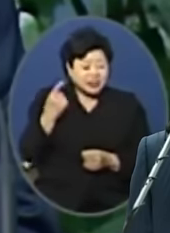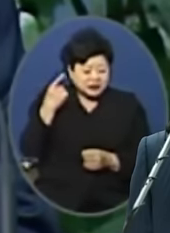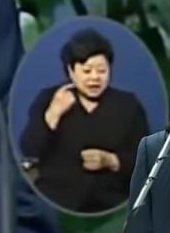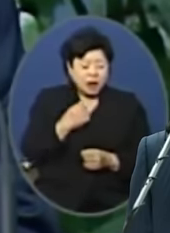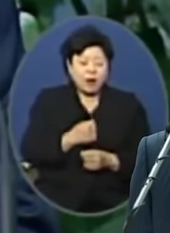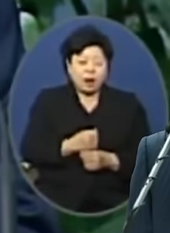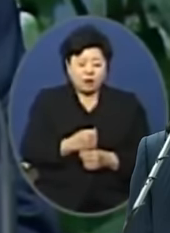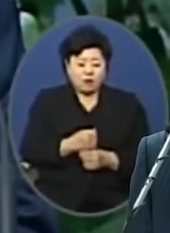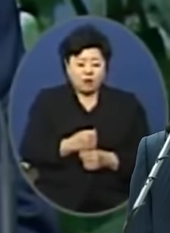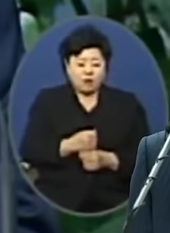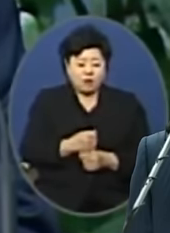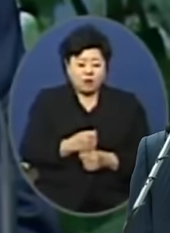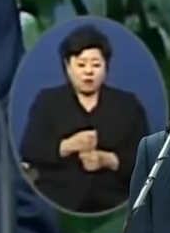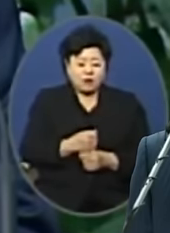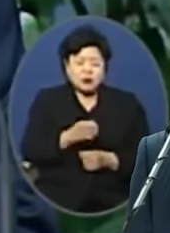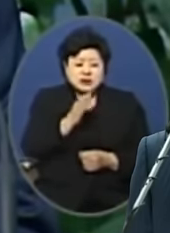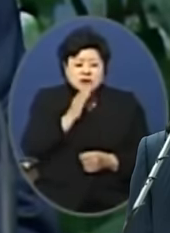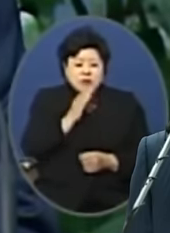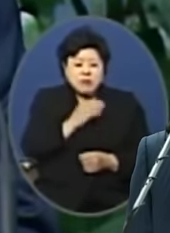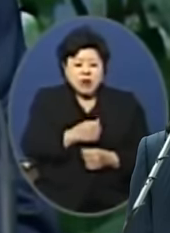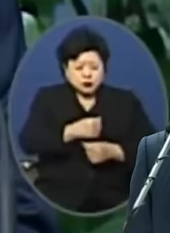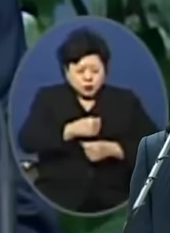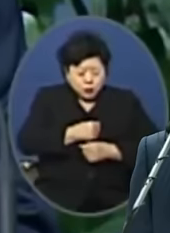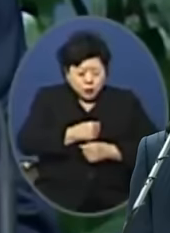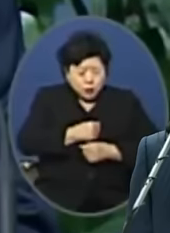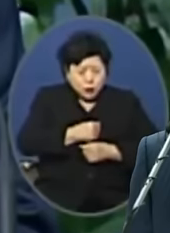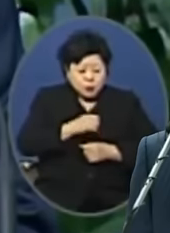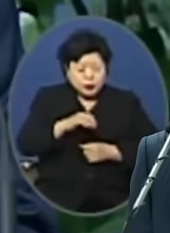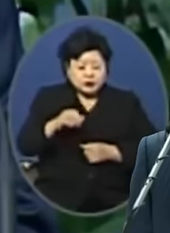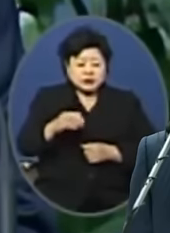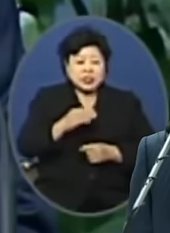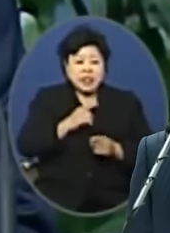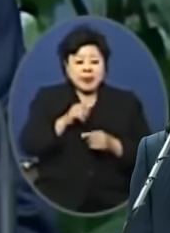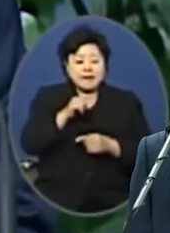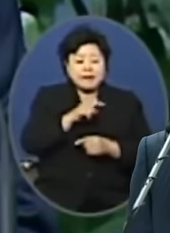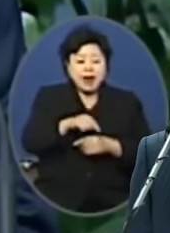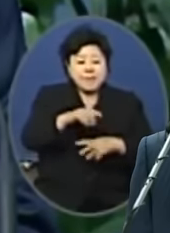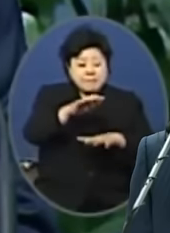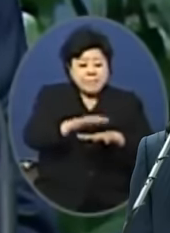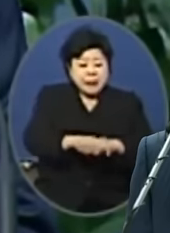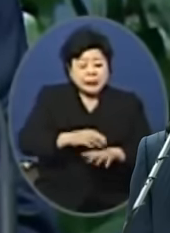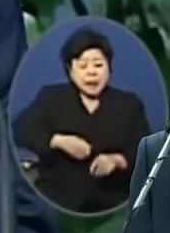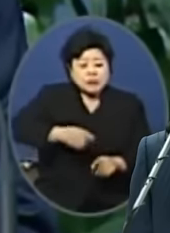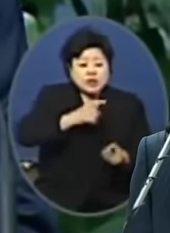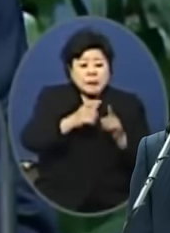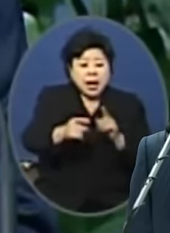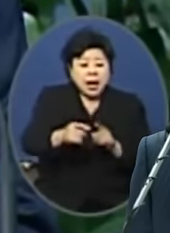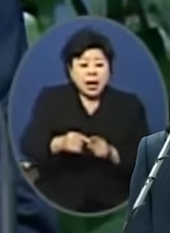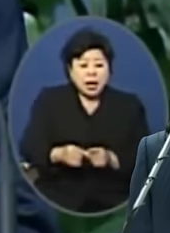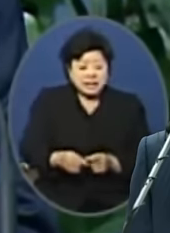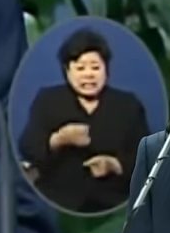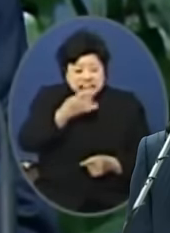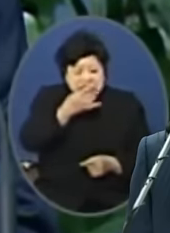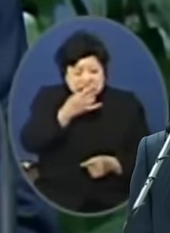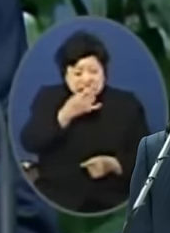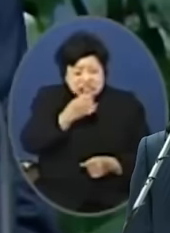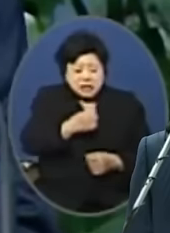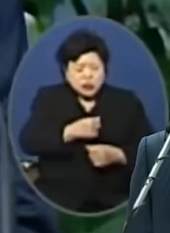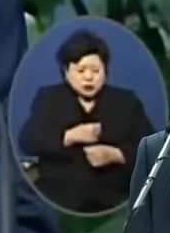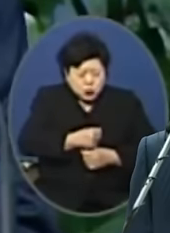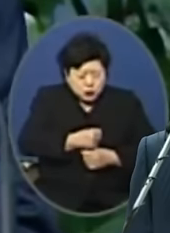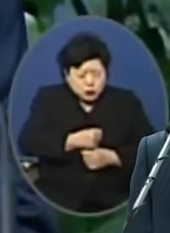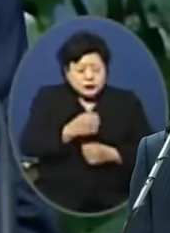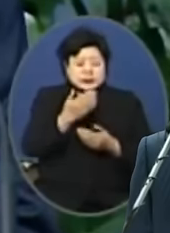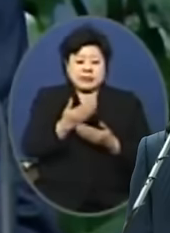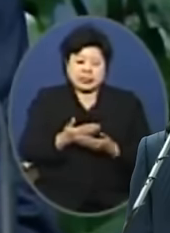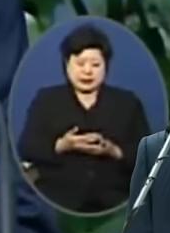들으라고도 하는데 정말 주의해야 될 것은 이웃이 나의 마음밭에 뿌리는 말씀의 씨를 조심해서